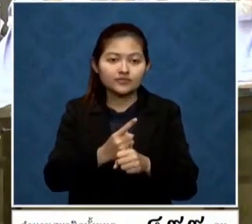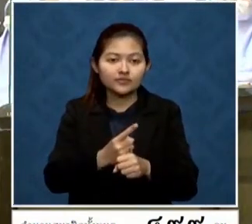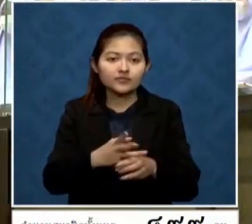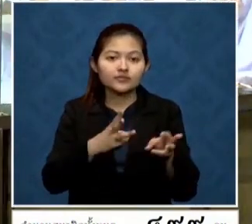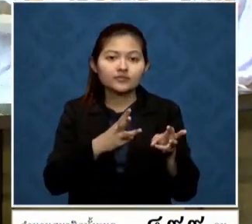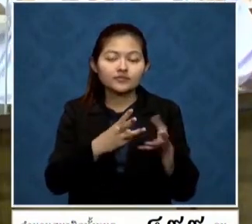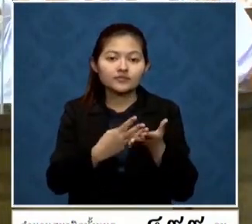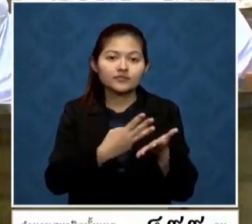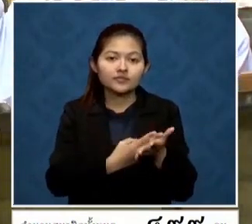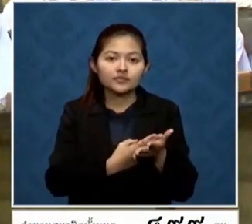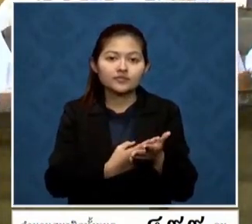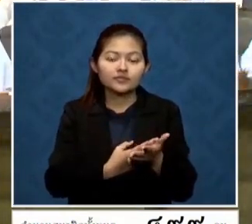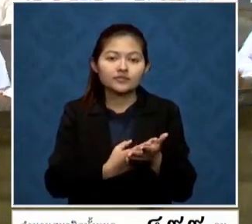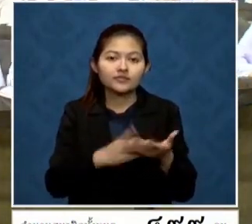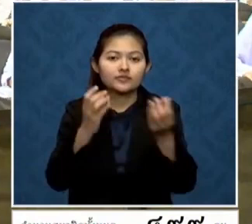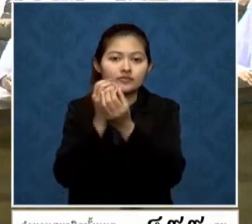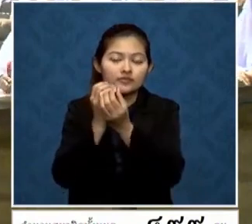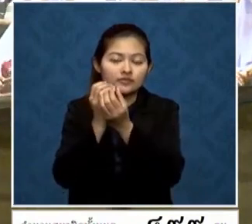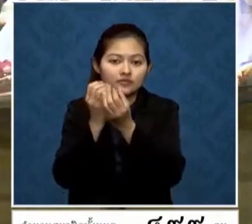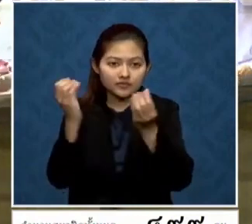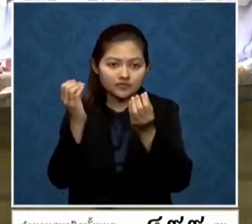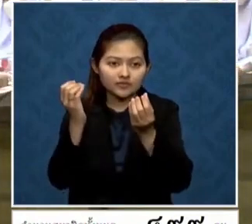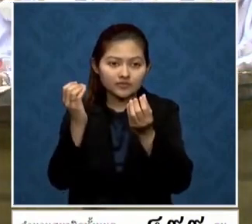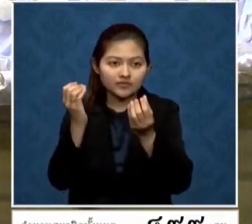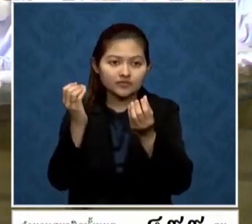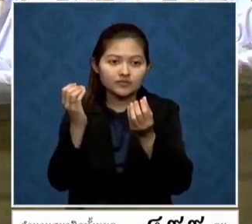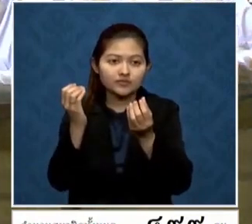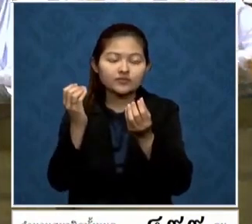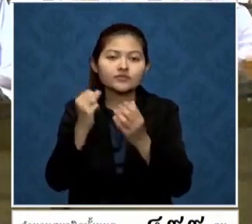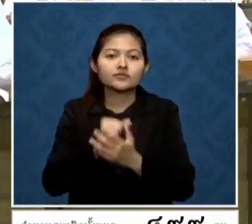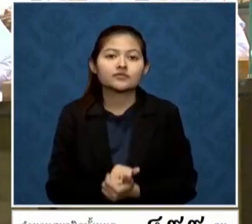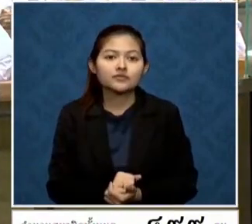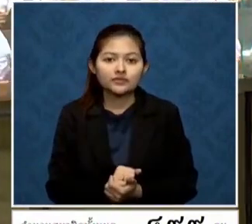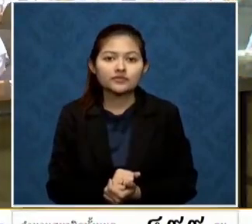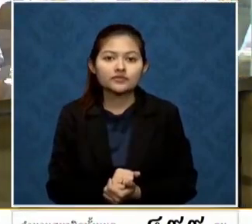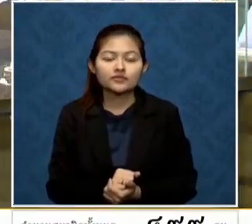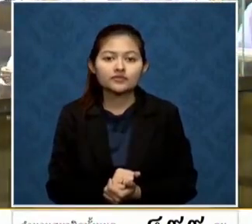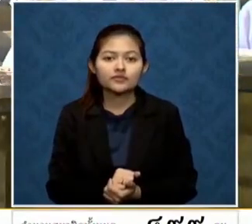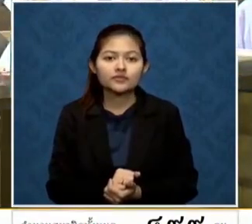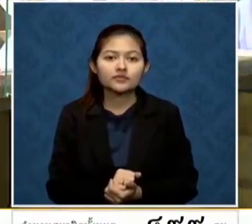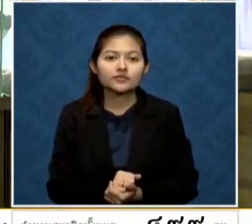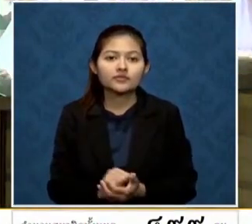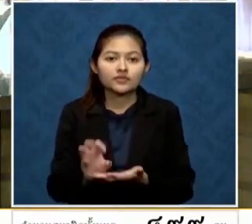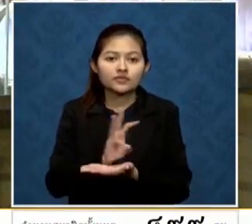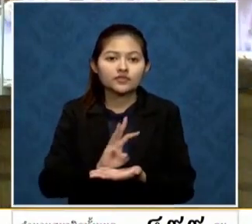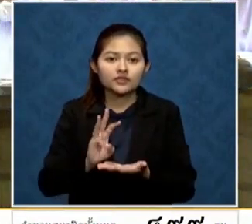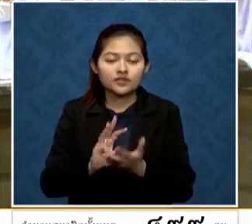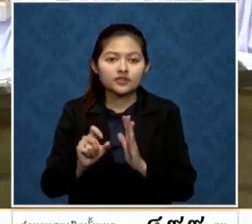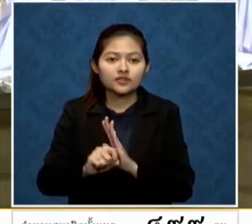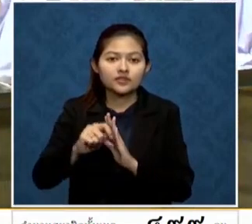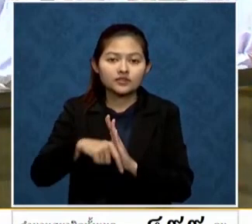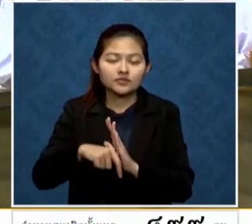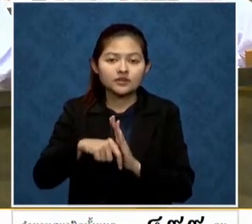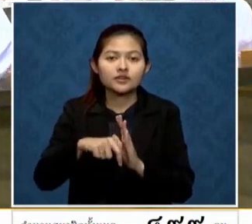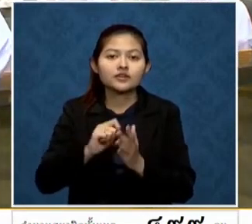วิชารัฐประศาสนศาสตร์นะครับคณะรัฐประศาสนศาสตร์วิทยาลัยนครราชสีมาอำเภอเมือง